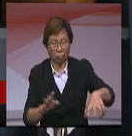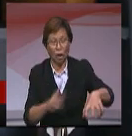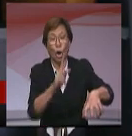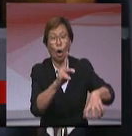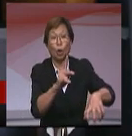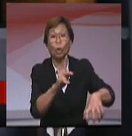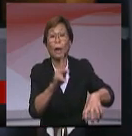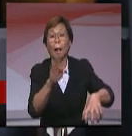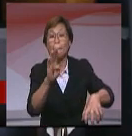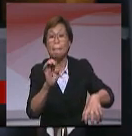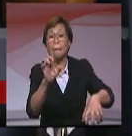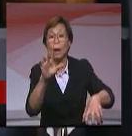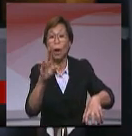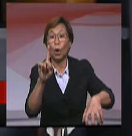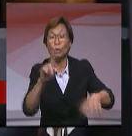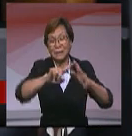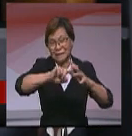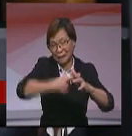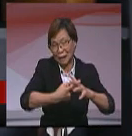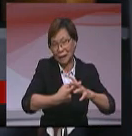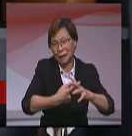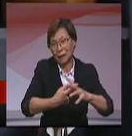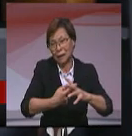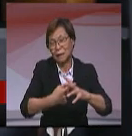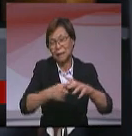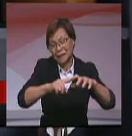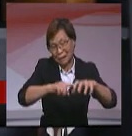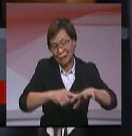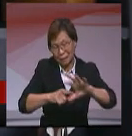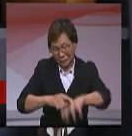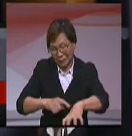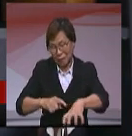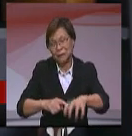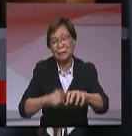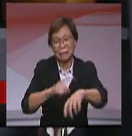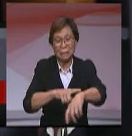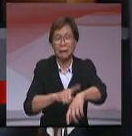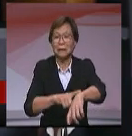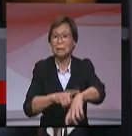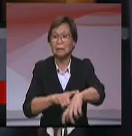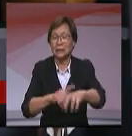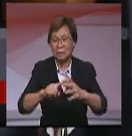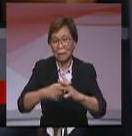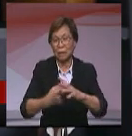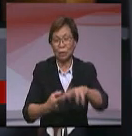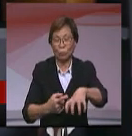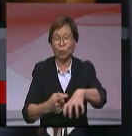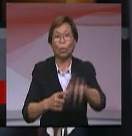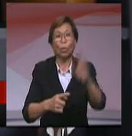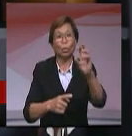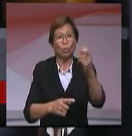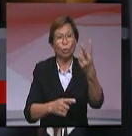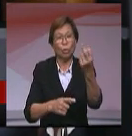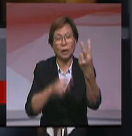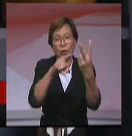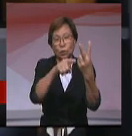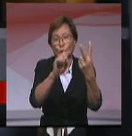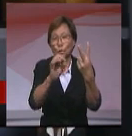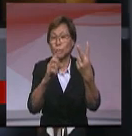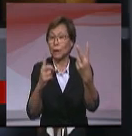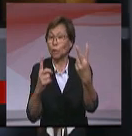Belud yang berkuat kuasa pada jam 12:01 tengah malam,